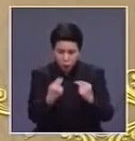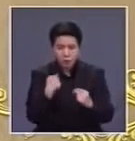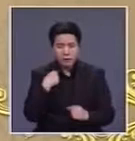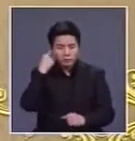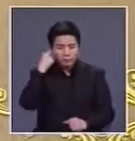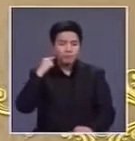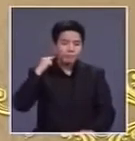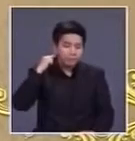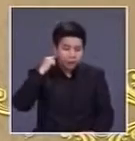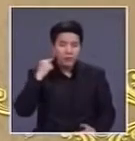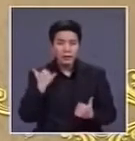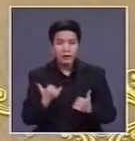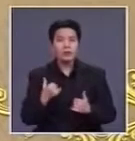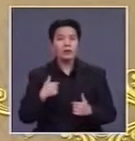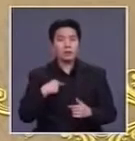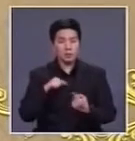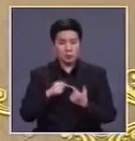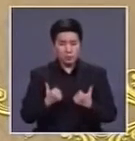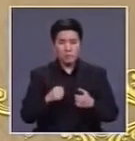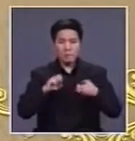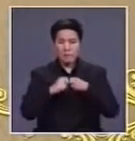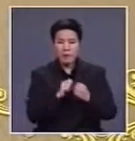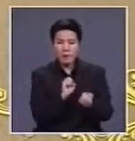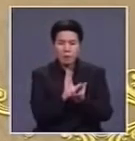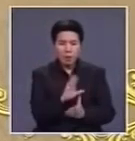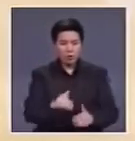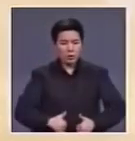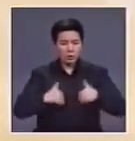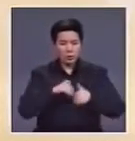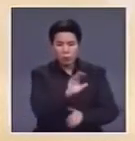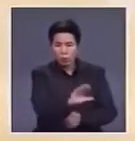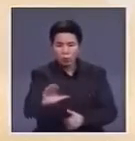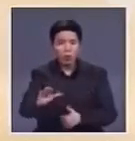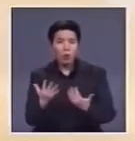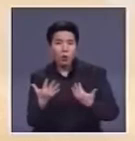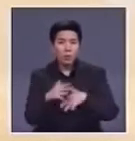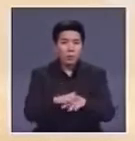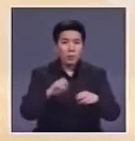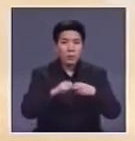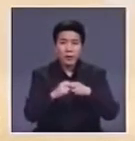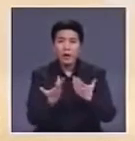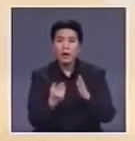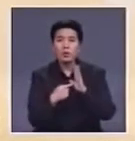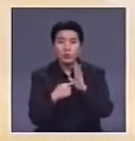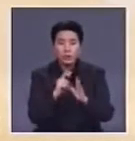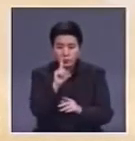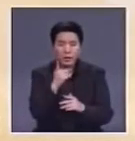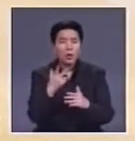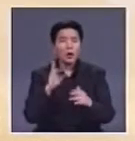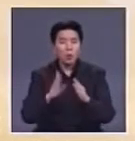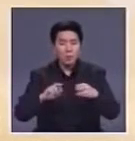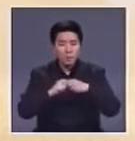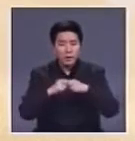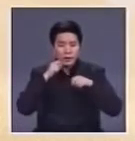นี้เนื่องจากส่งผลกระทบโดยตรงกับปัญหาปากท้องและการอยู่ร่วมกันในสังคมอาทิ 1. การช่วยเหลือประชาชนผู้ประสบภัย